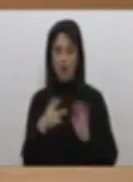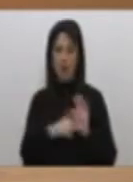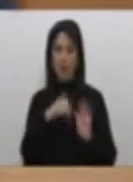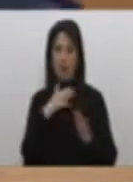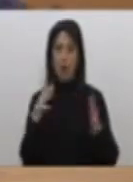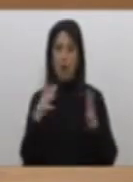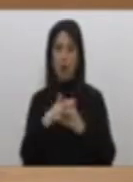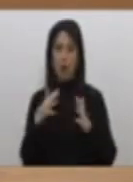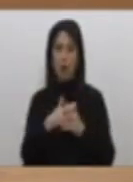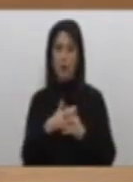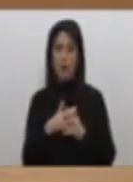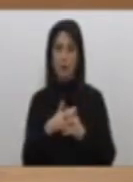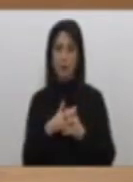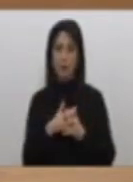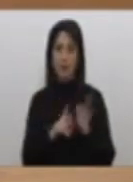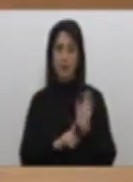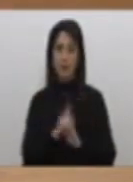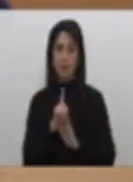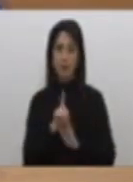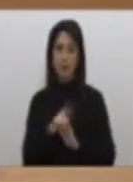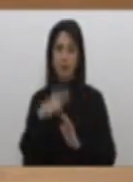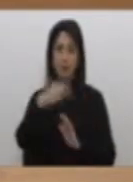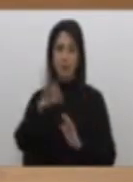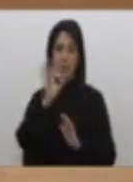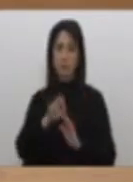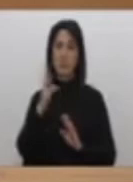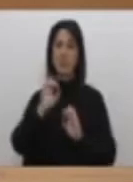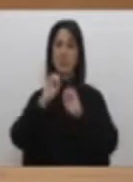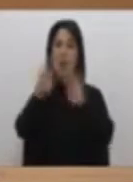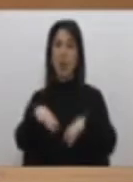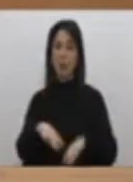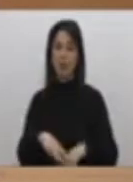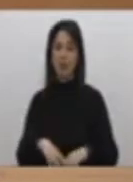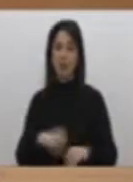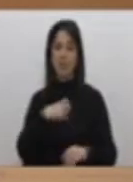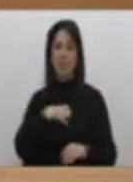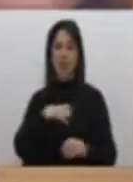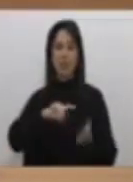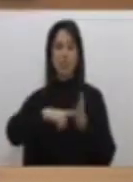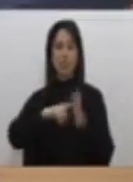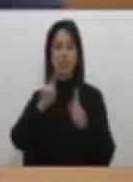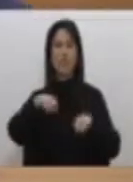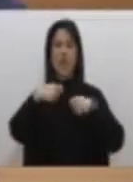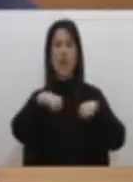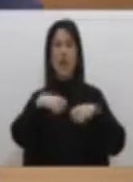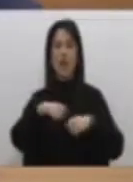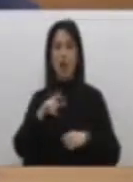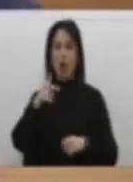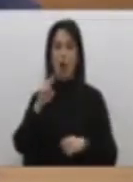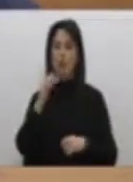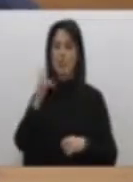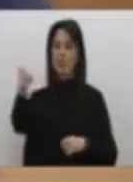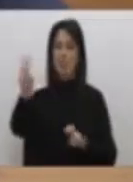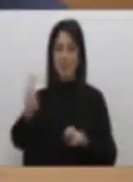რო დაიწყო, 20% ვინ ჩააბარა? სტრატეგიული ობიექტები რუსებს ვინ ჩააბარა? აგერ არის რომან გოცირძა კითხეთ,